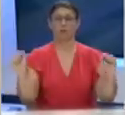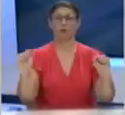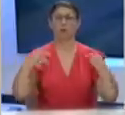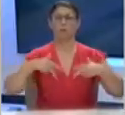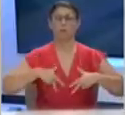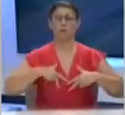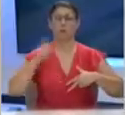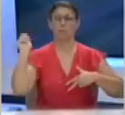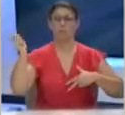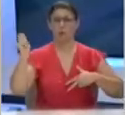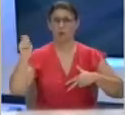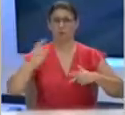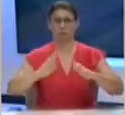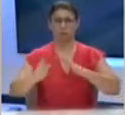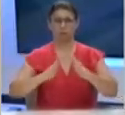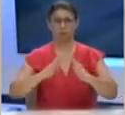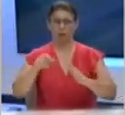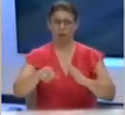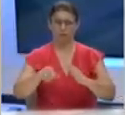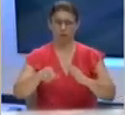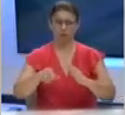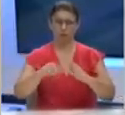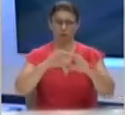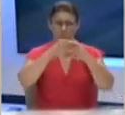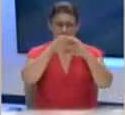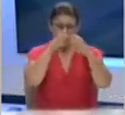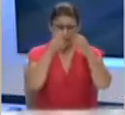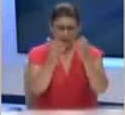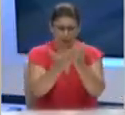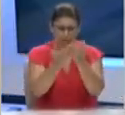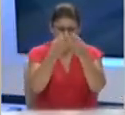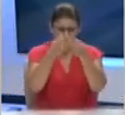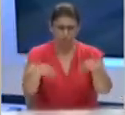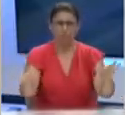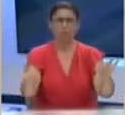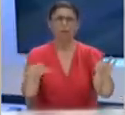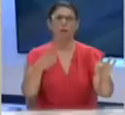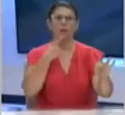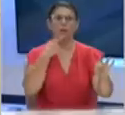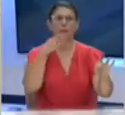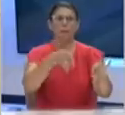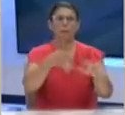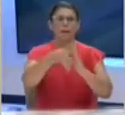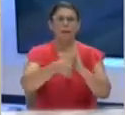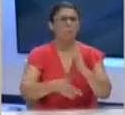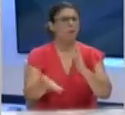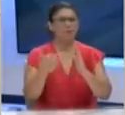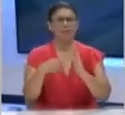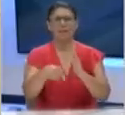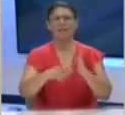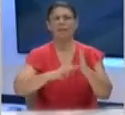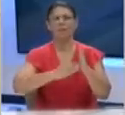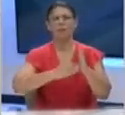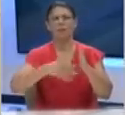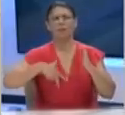Προστασίας, που αποδείχτηκε ένα κέλυφος κενό περιεχομένου. Είναι στην πραγματικότητα ένα Υπουργείο της